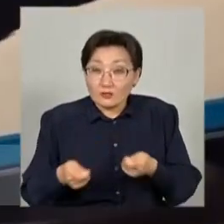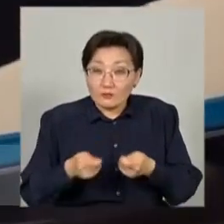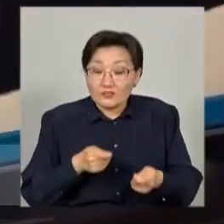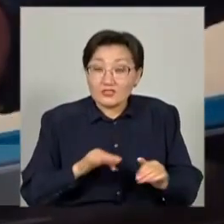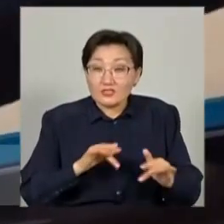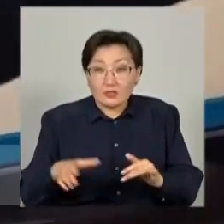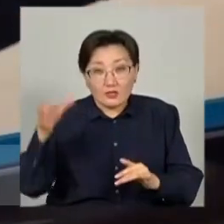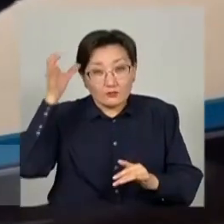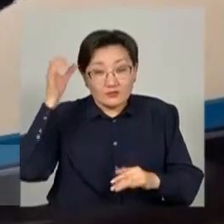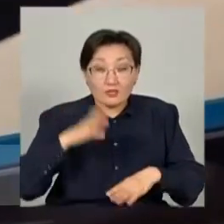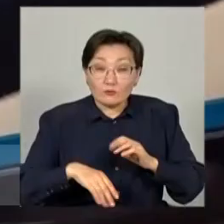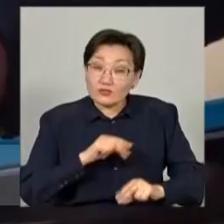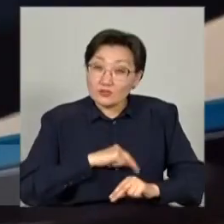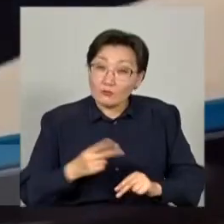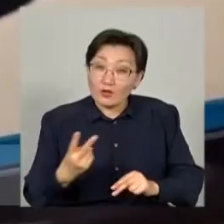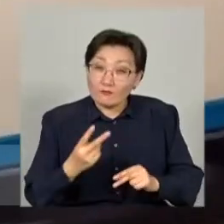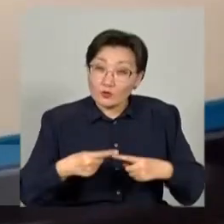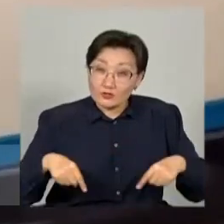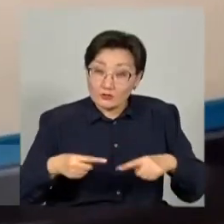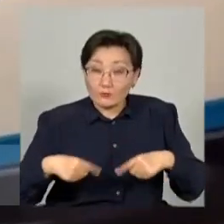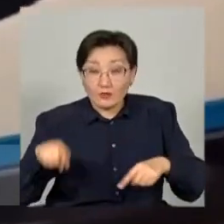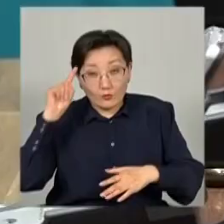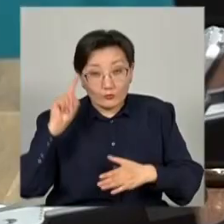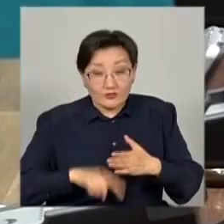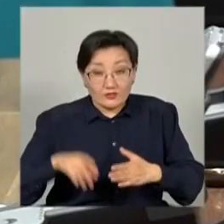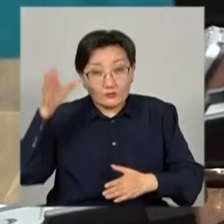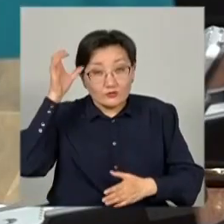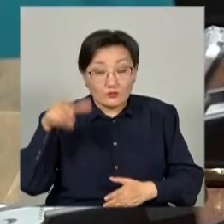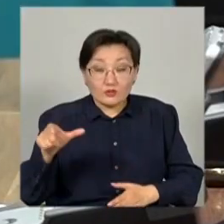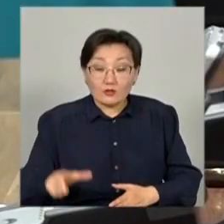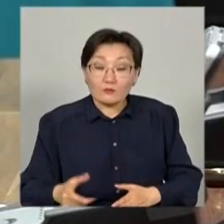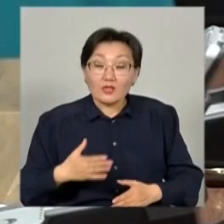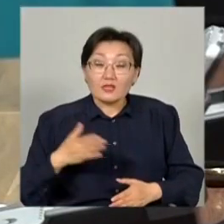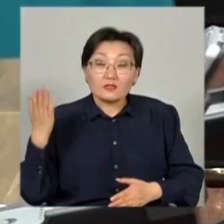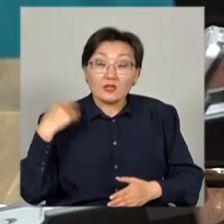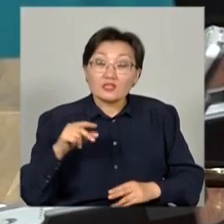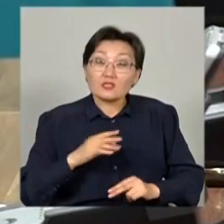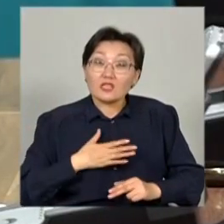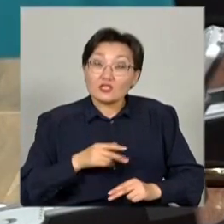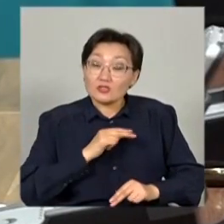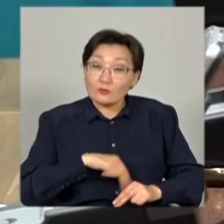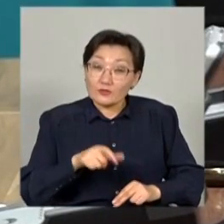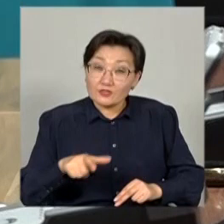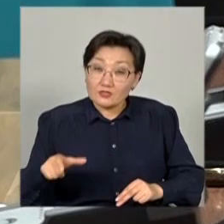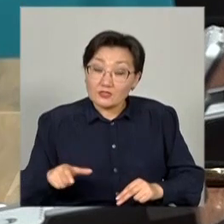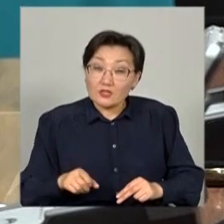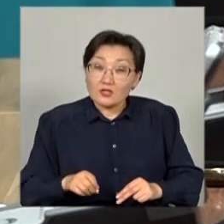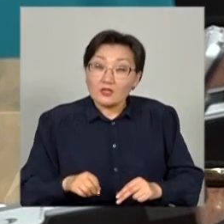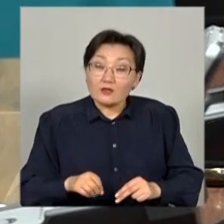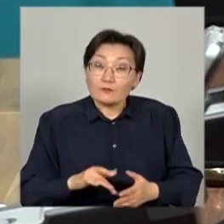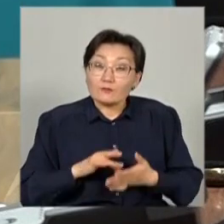и практической деятельности обоих центров, уверены ученые. Раньше вот наши сотрудники